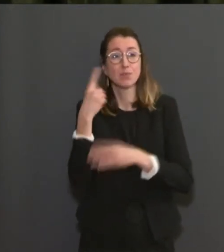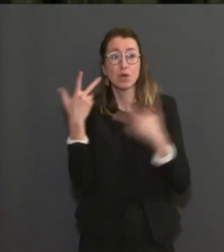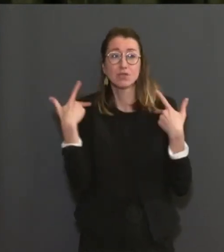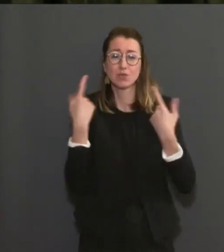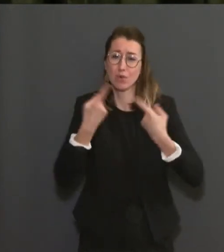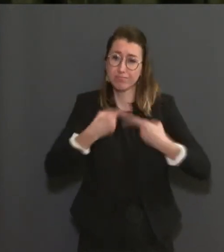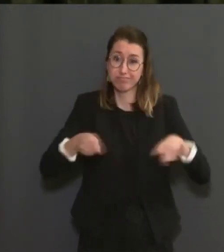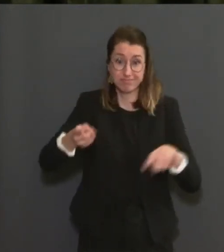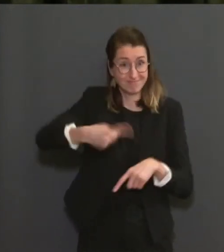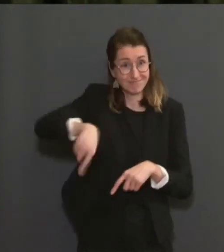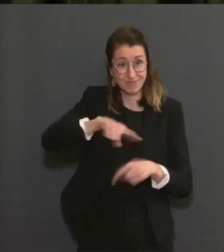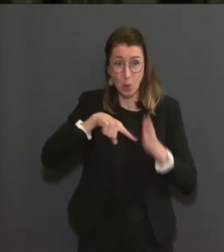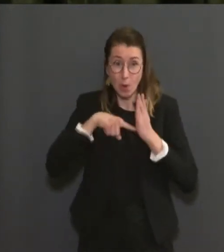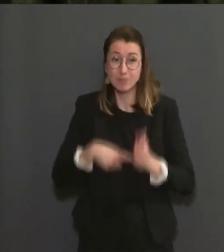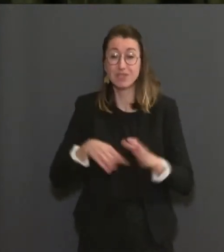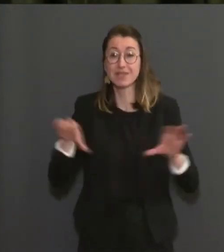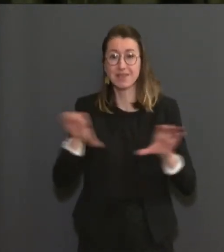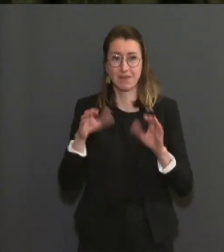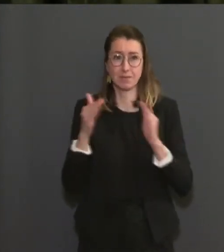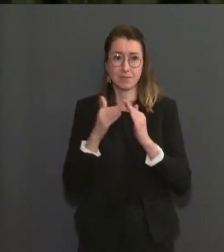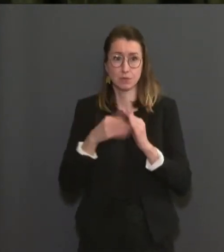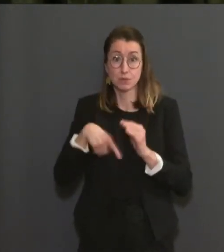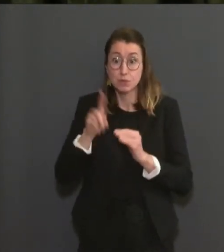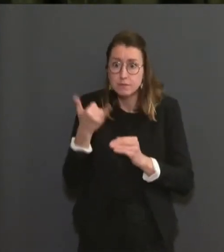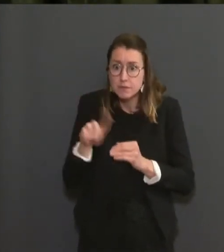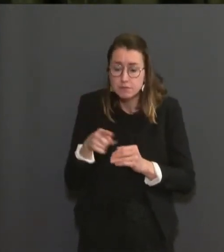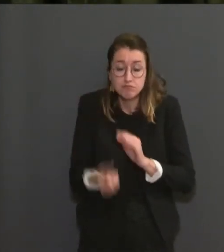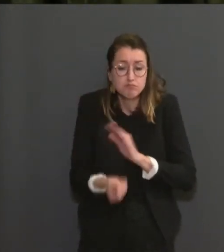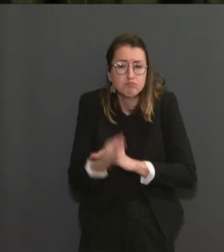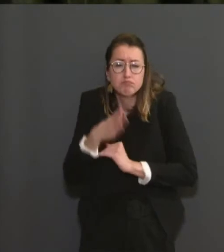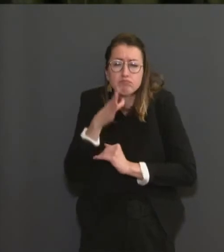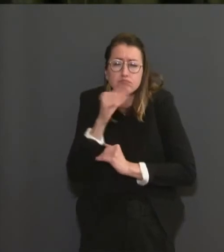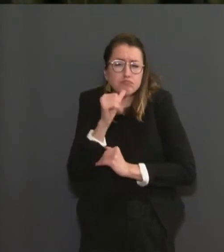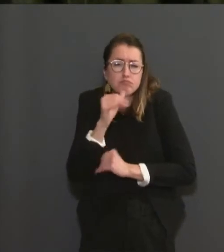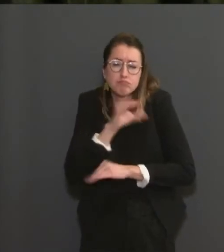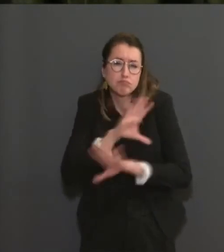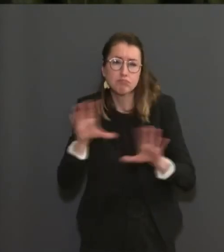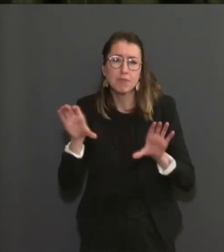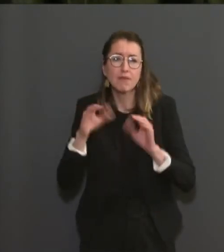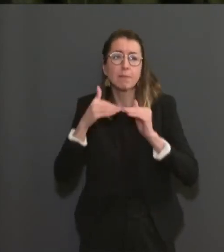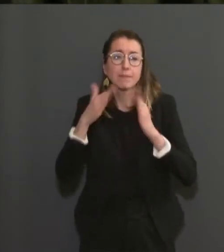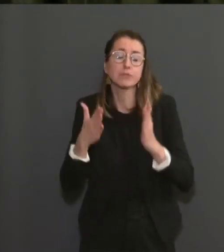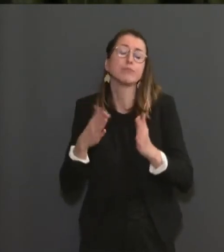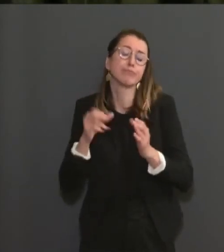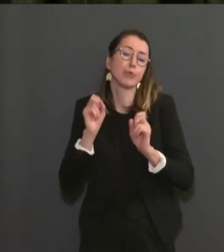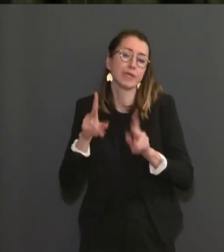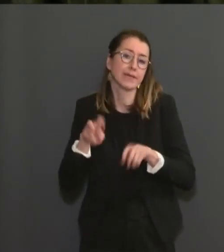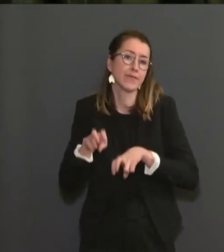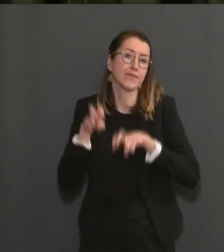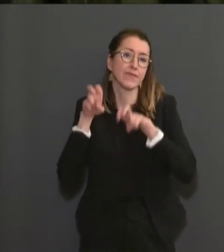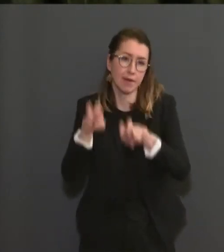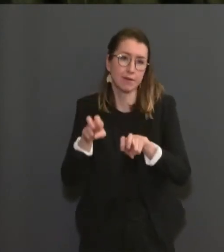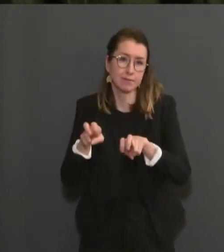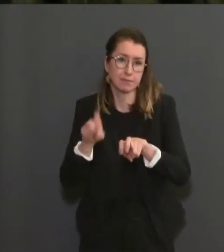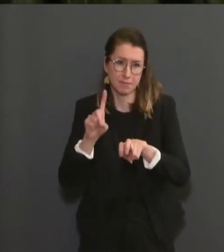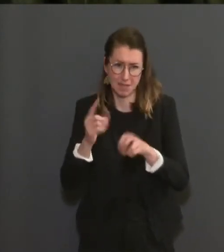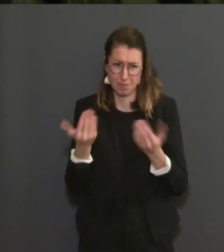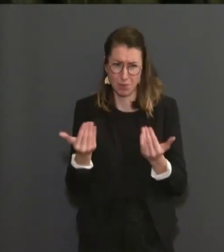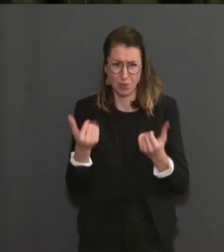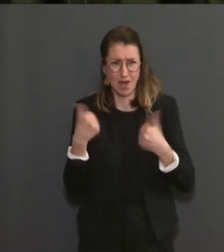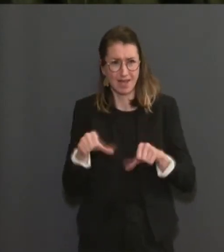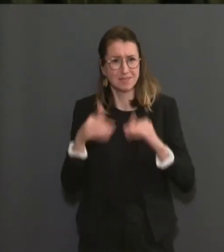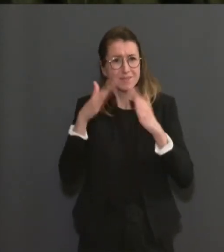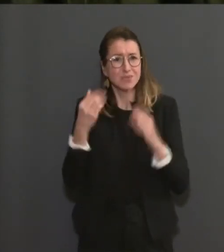de la nature de la fonction des personnes concernées. Le télétravail est une mesure efficace dans la lutte contre le virus et il peut être mis en